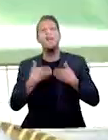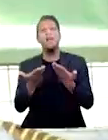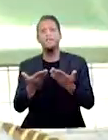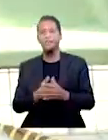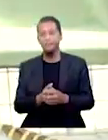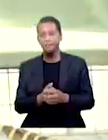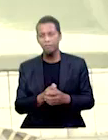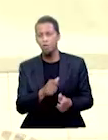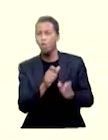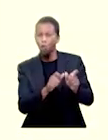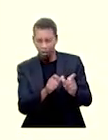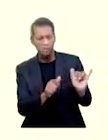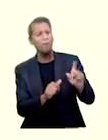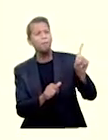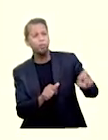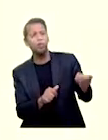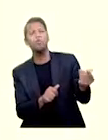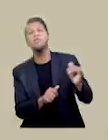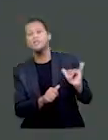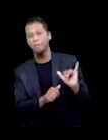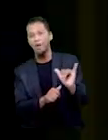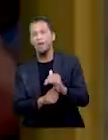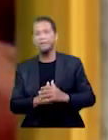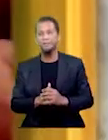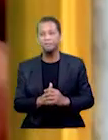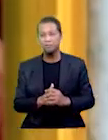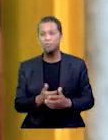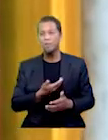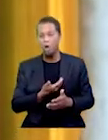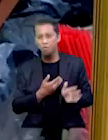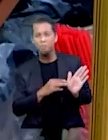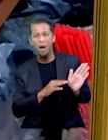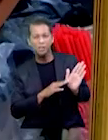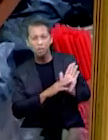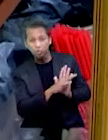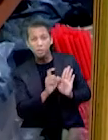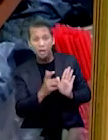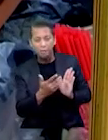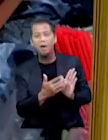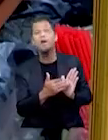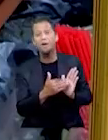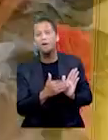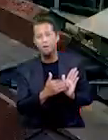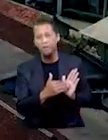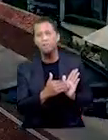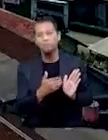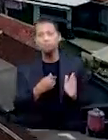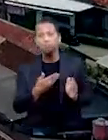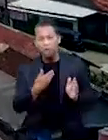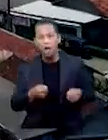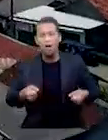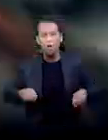butuh makan. Ya pengen maju, pengen lebih baik ya, pengen punya gerobak gitu.